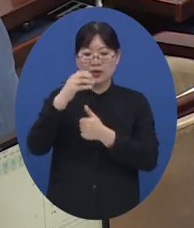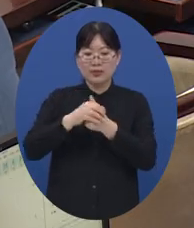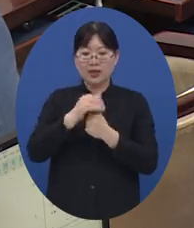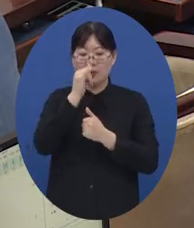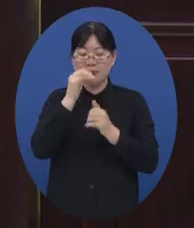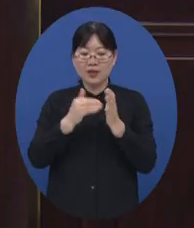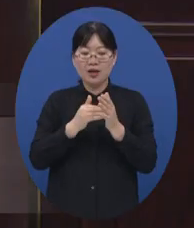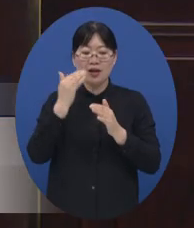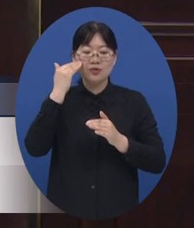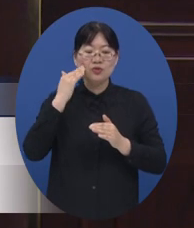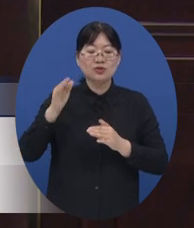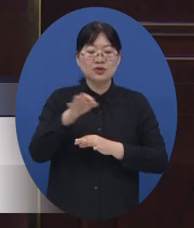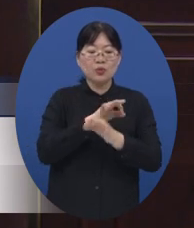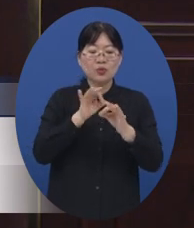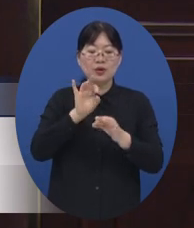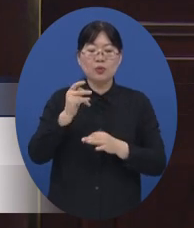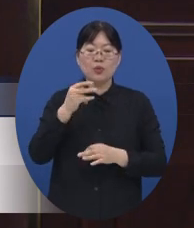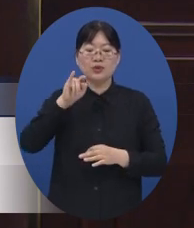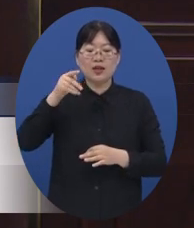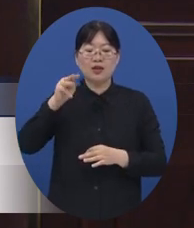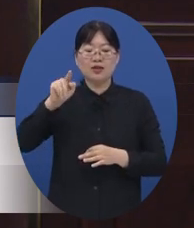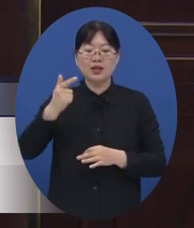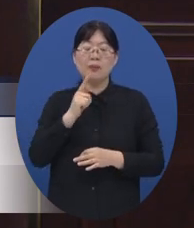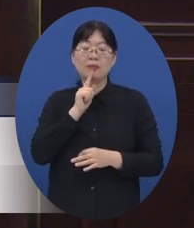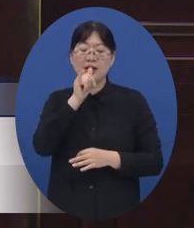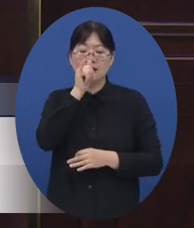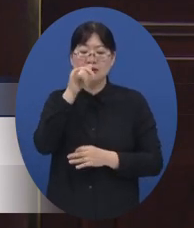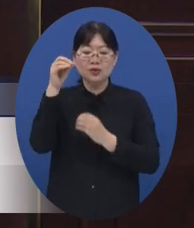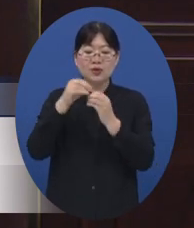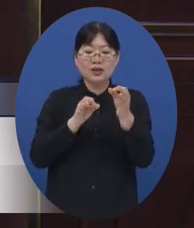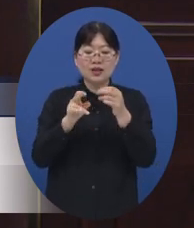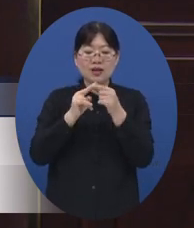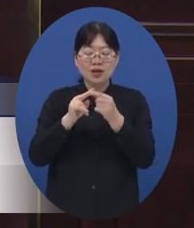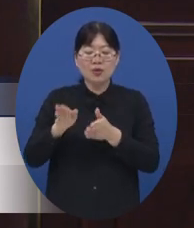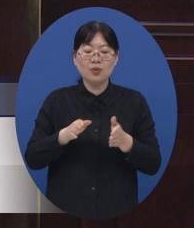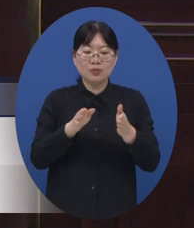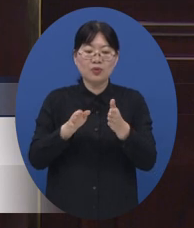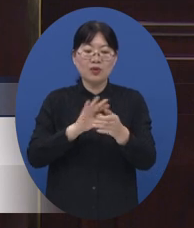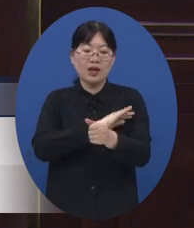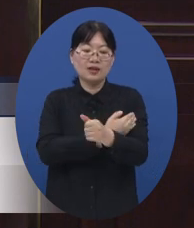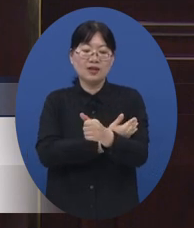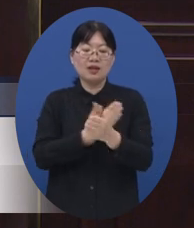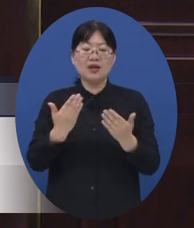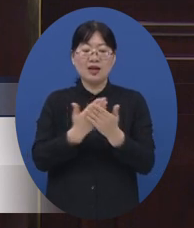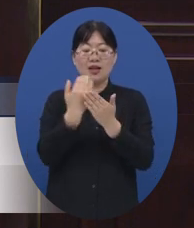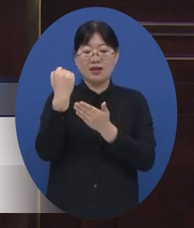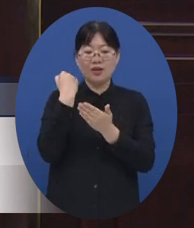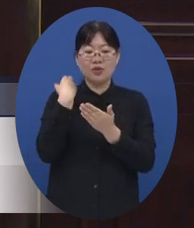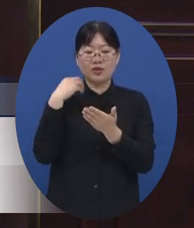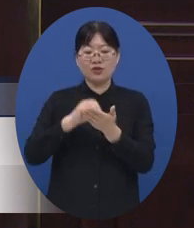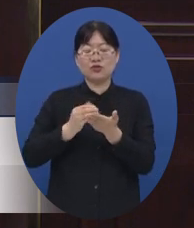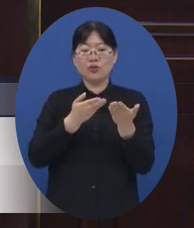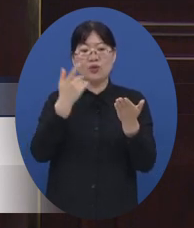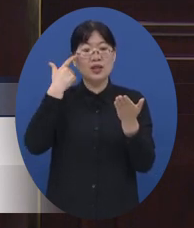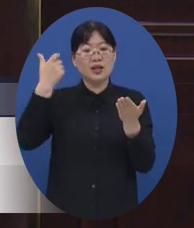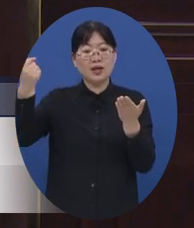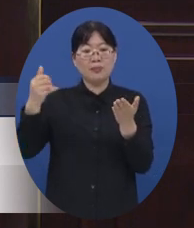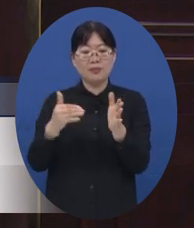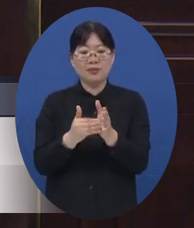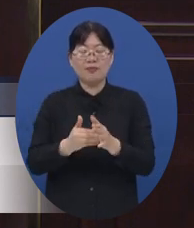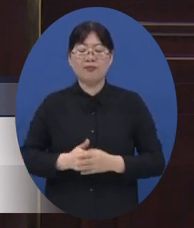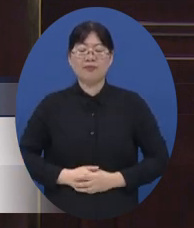보입니다 오리 경제 무엇에 혈관 이라 할 수 있는 전통시장과 골목상권 의 활력을 되찾아 줄 것이라고